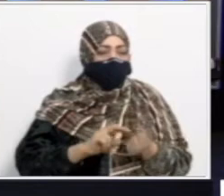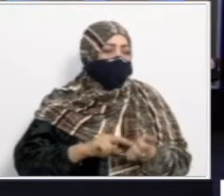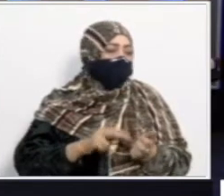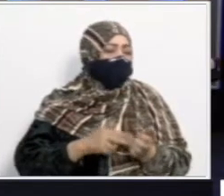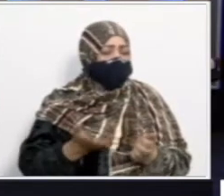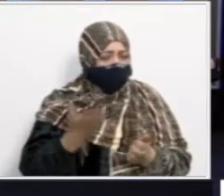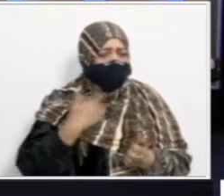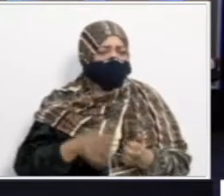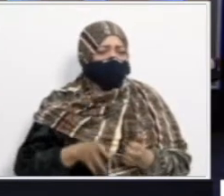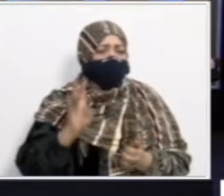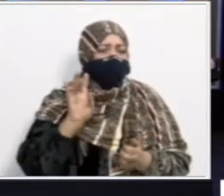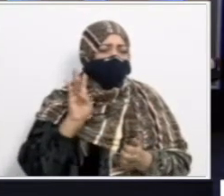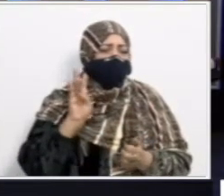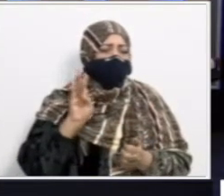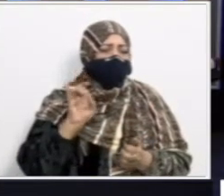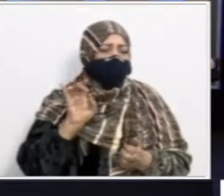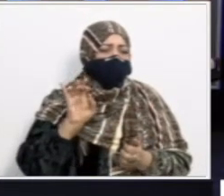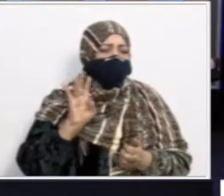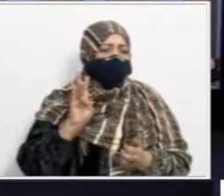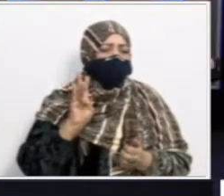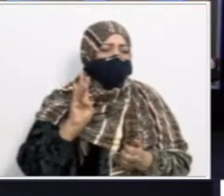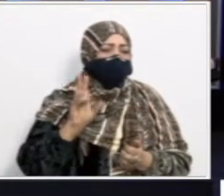ناك متجوز تمام.